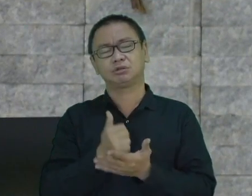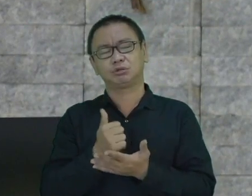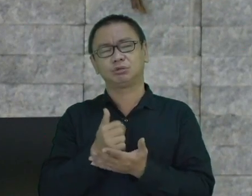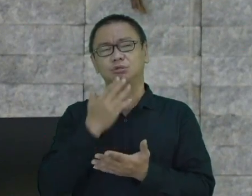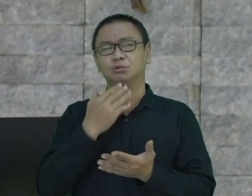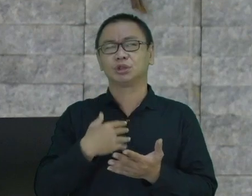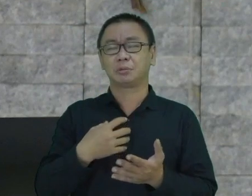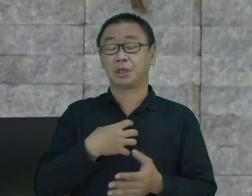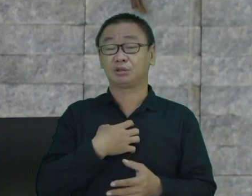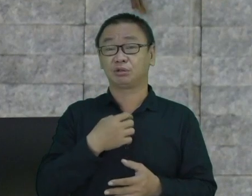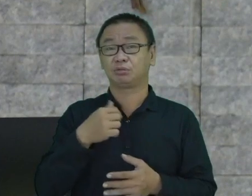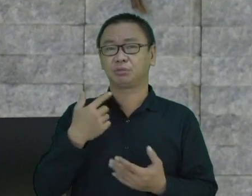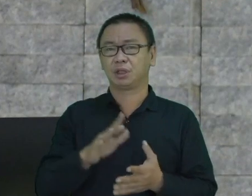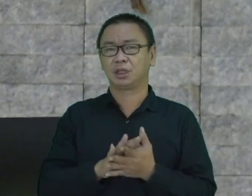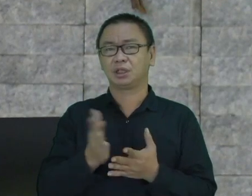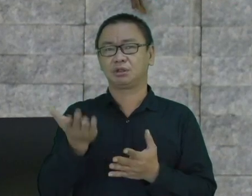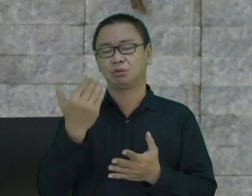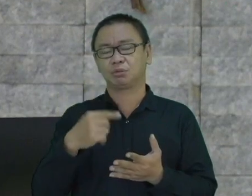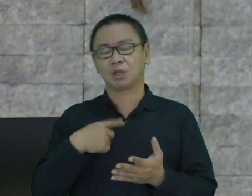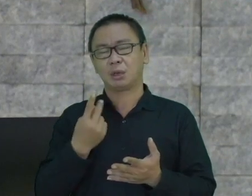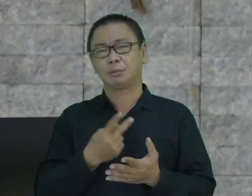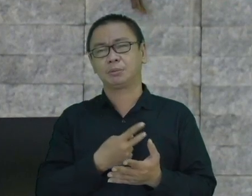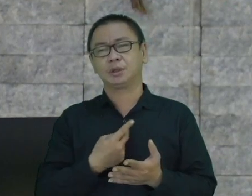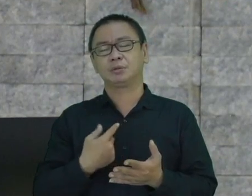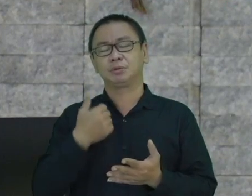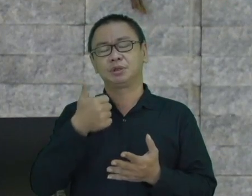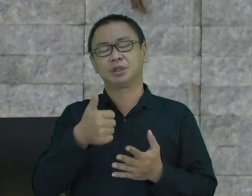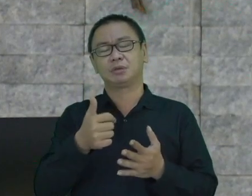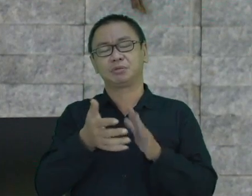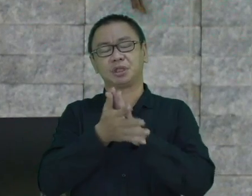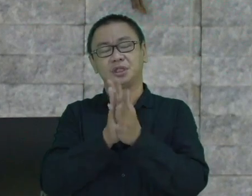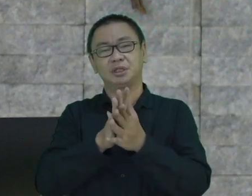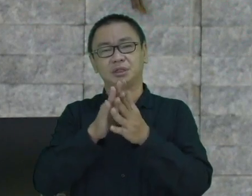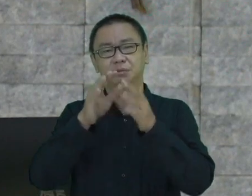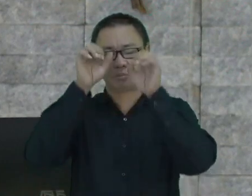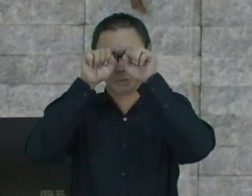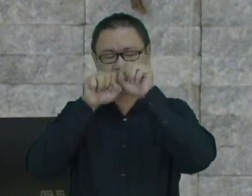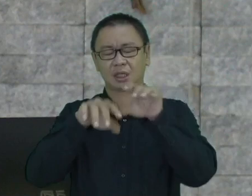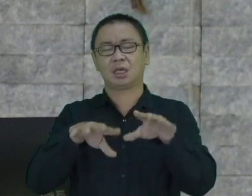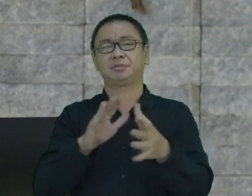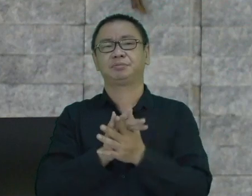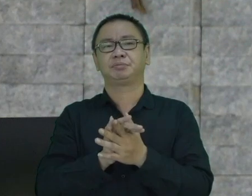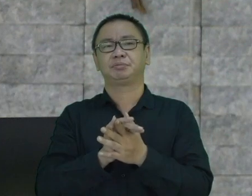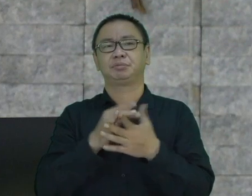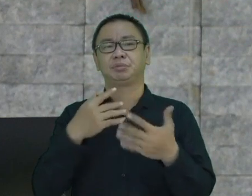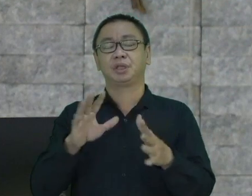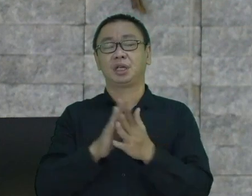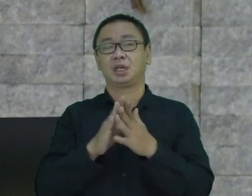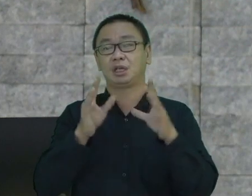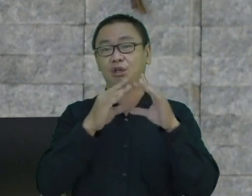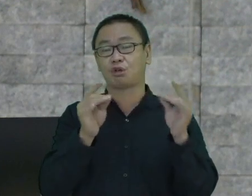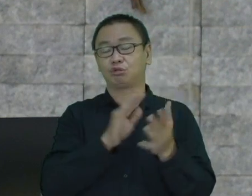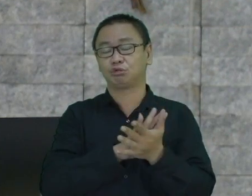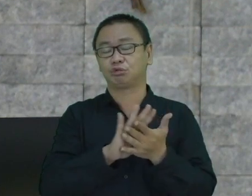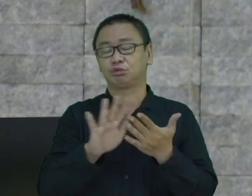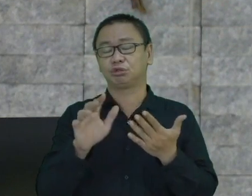agar sungguh hidup kami dapat menjadi berkat. Oleh karenanya, biarlah Roh Kudus-Mu sendiri